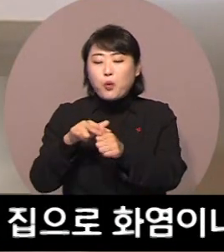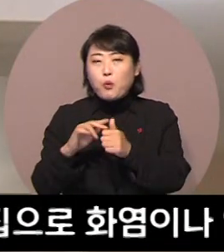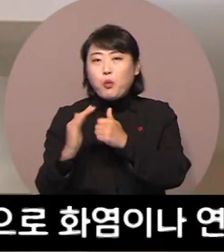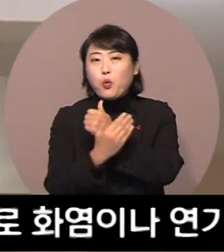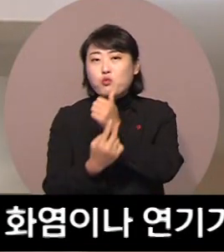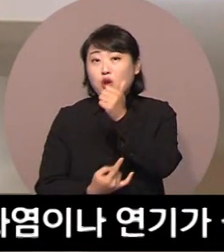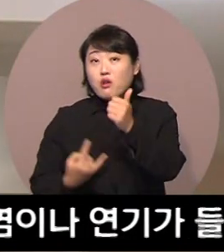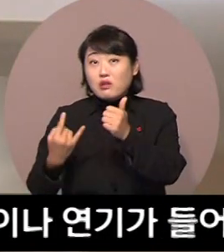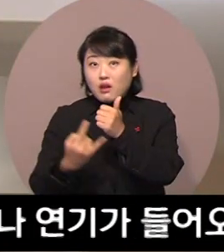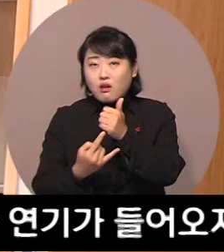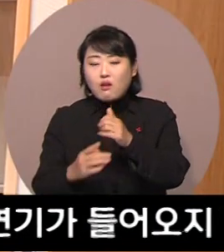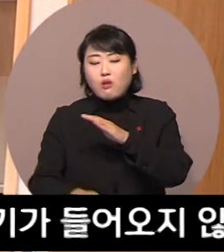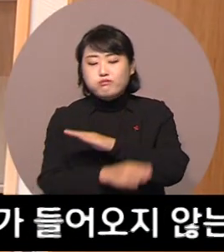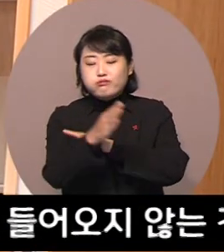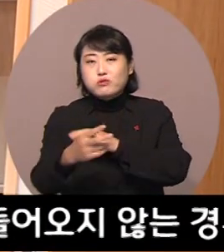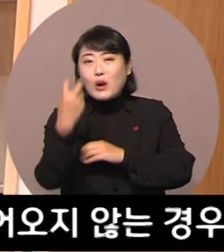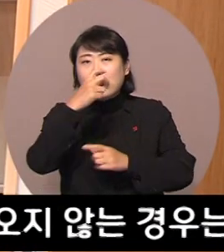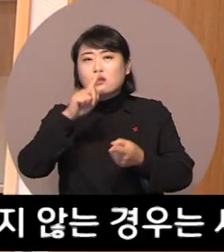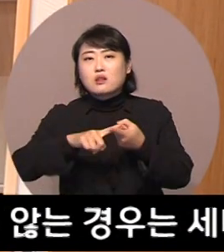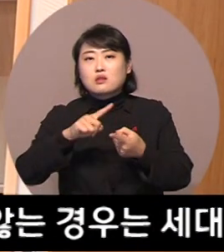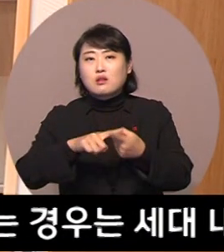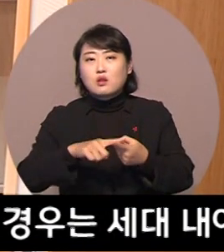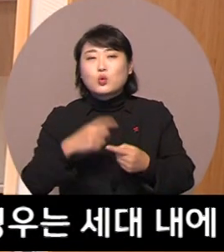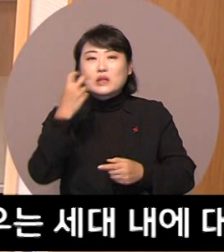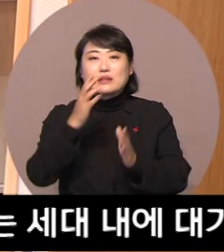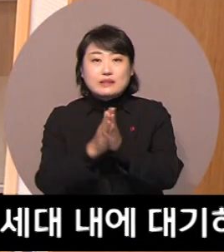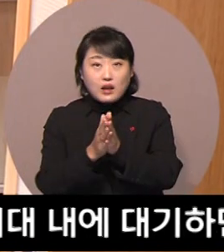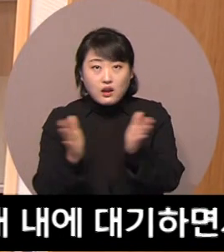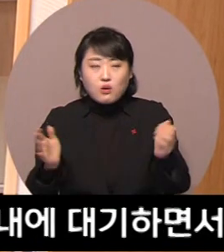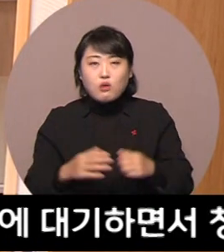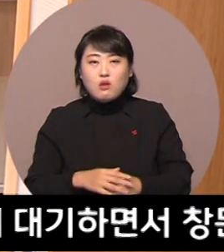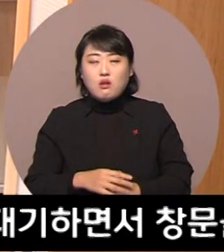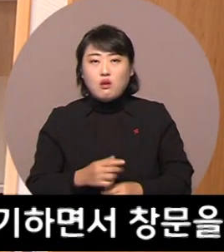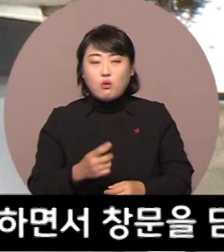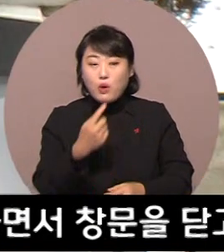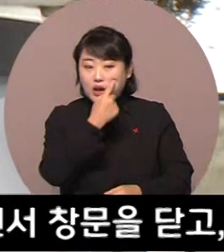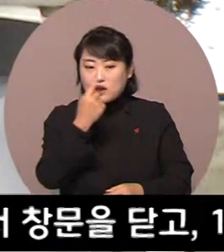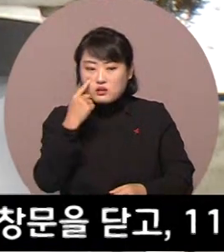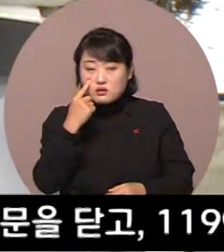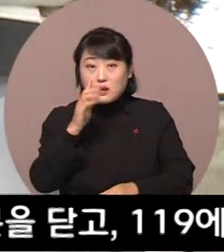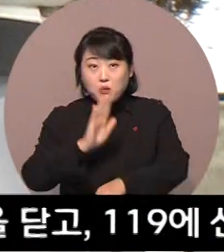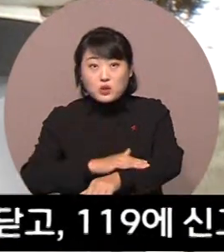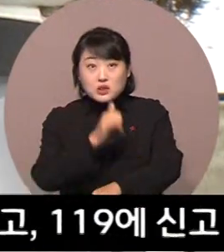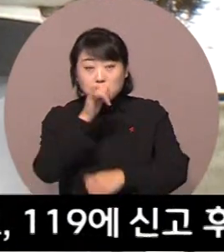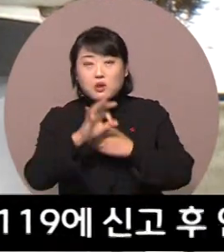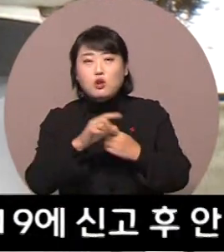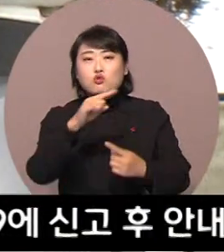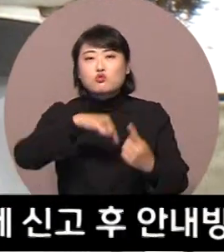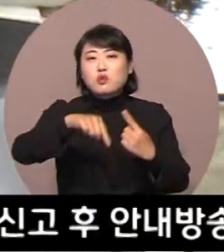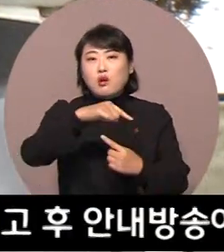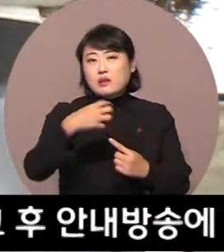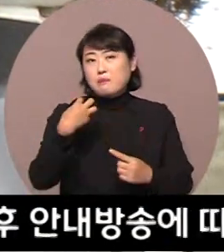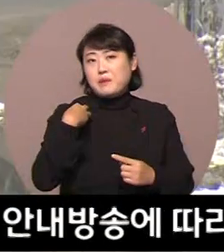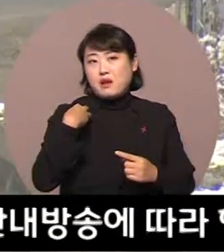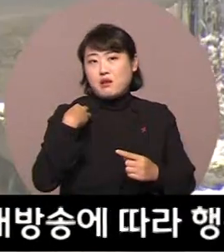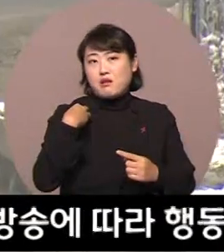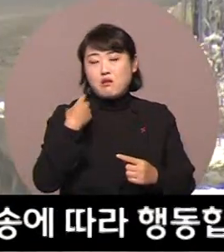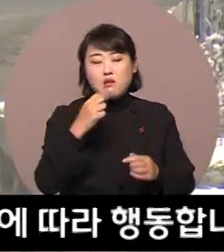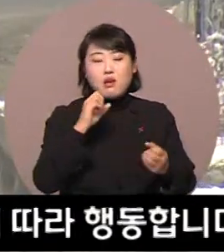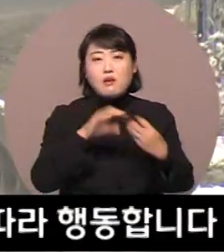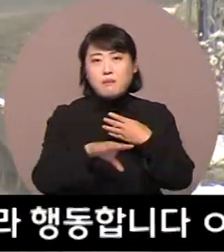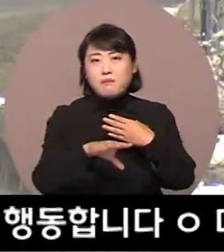개인정보 보호 관리 부실에 대해 자체 조사해 착수하고 사실 관계를 확인한 뒤 운영 기관의 소명을 요청할